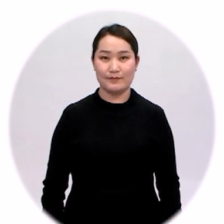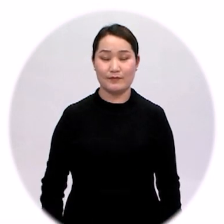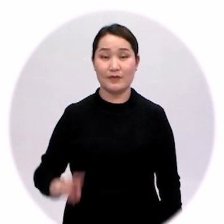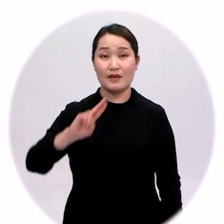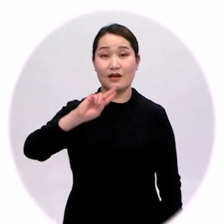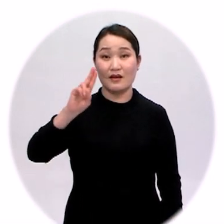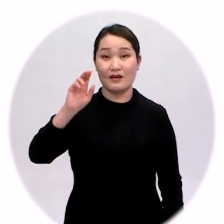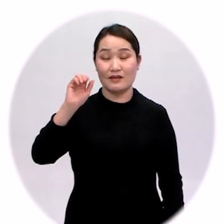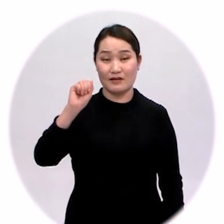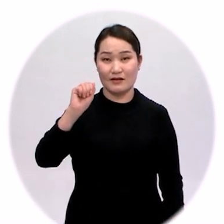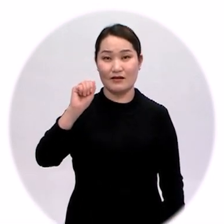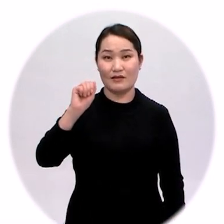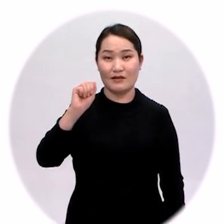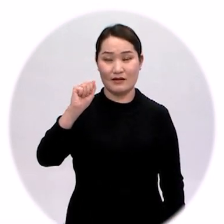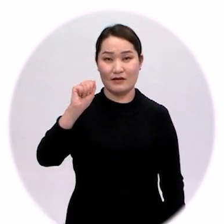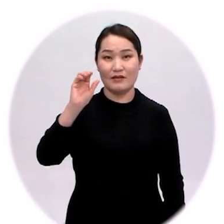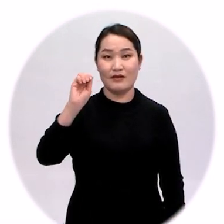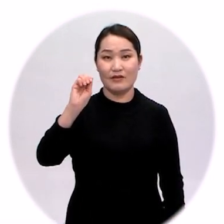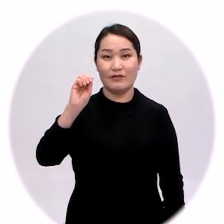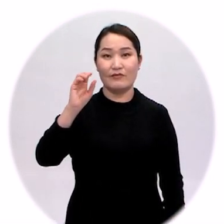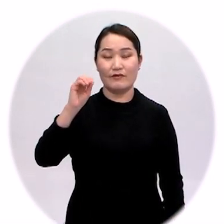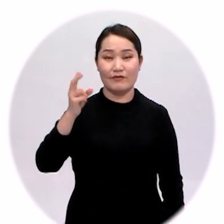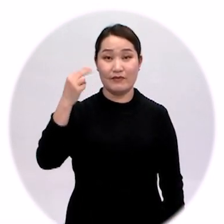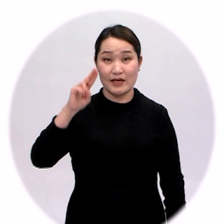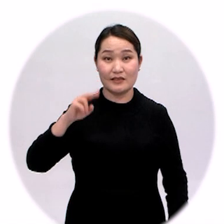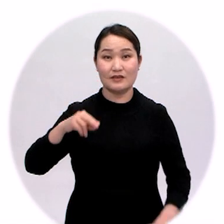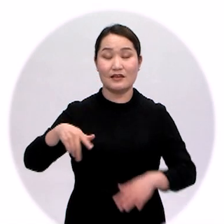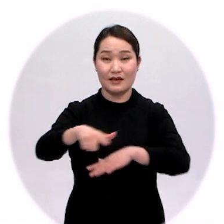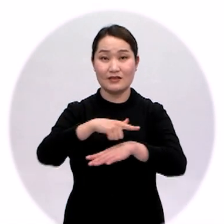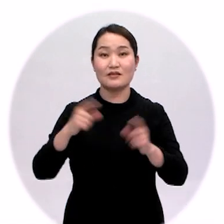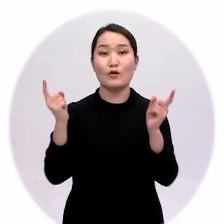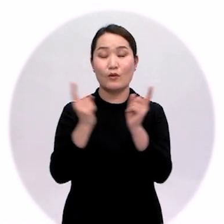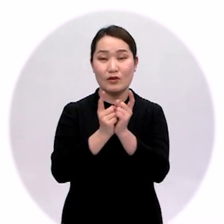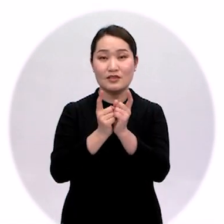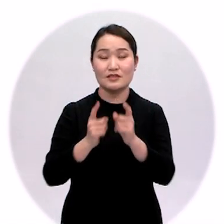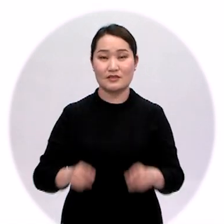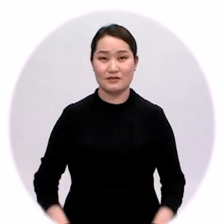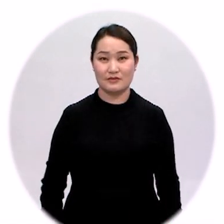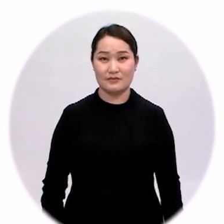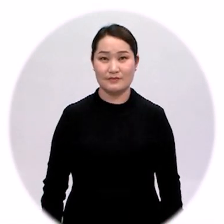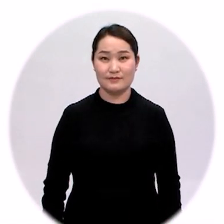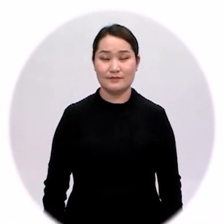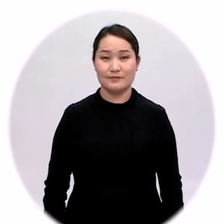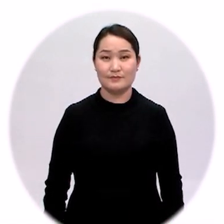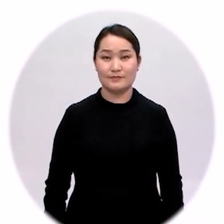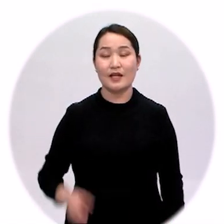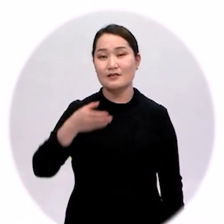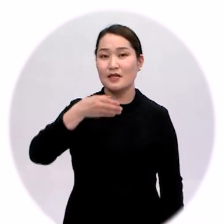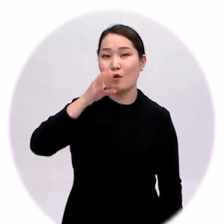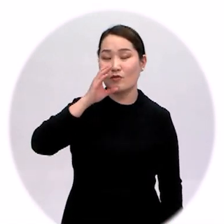Кафед уулзъя. За, хүмүүс найзууд хоорондоо цай кофе